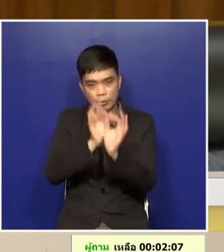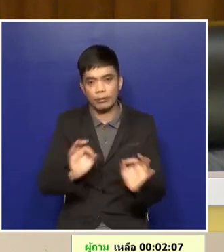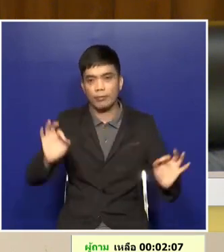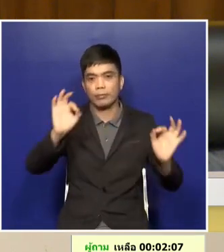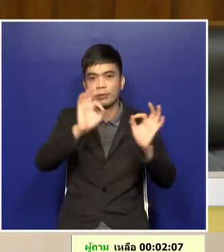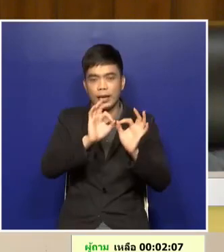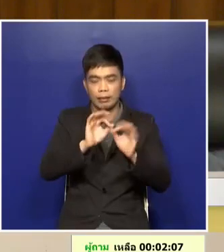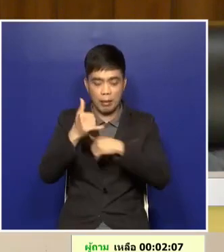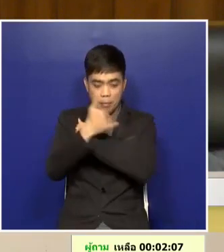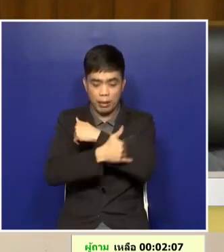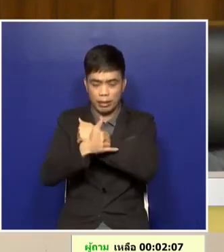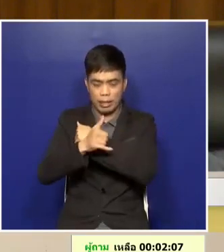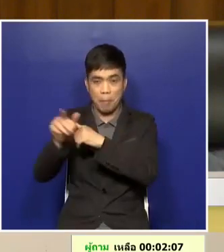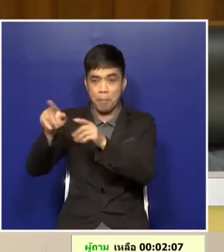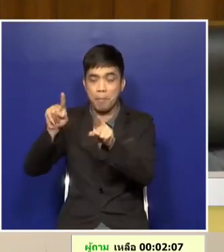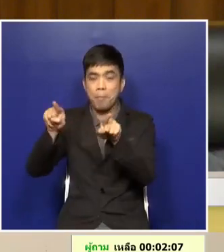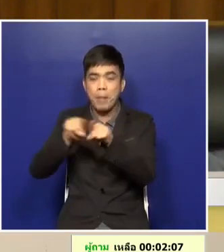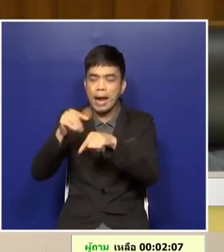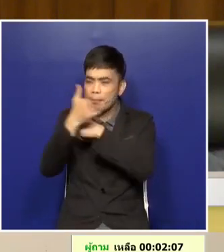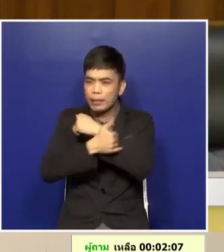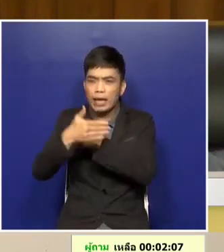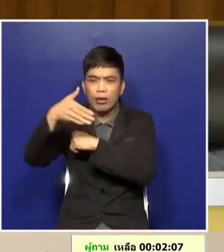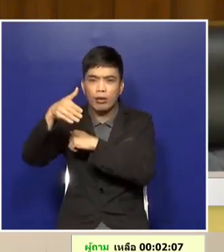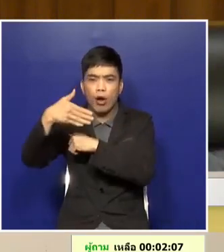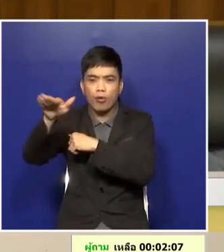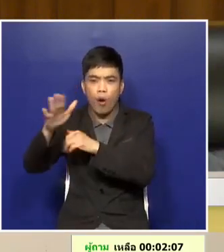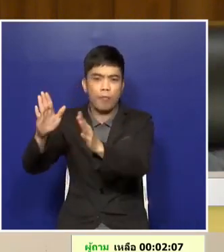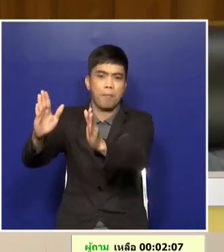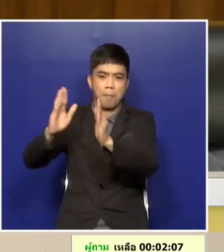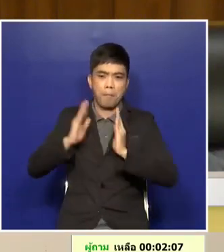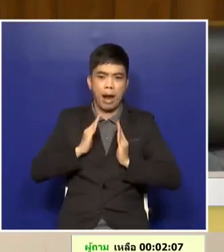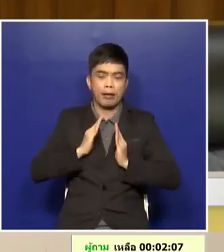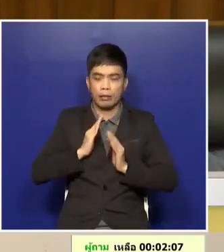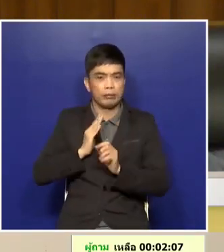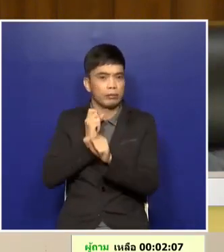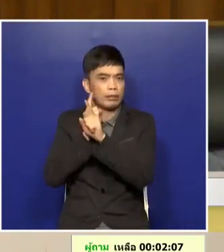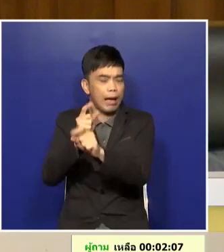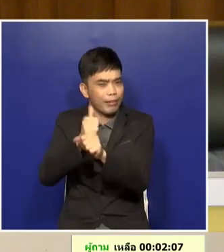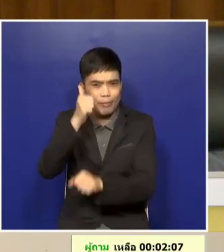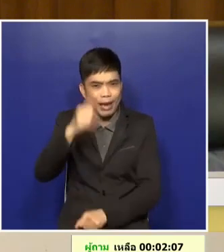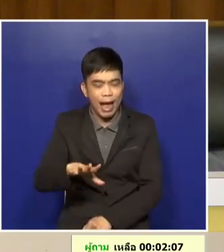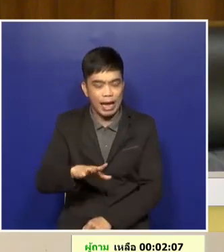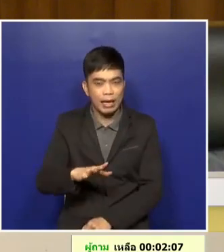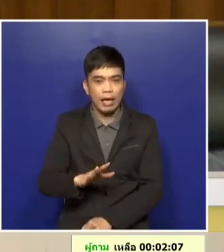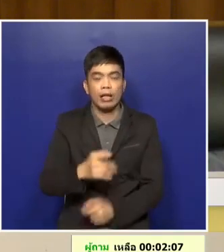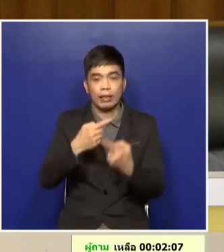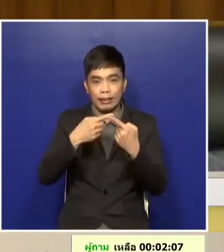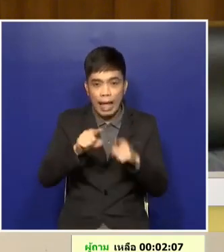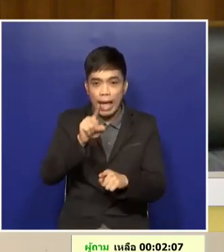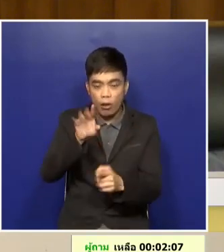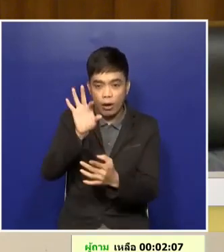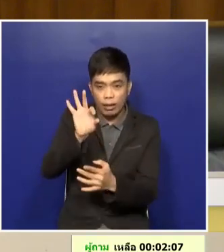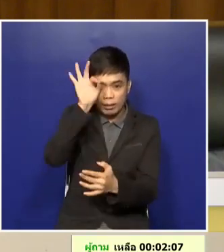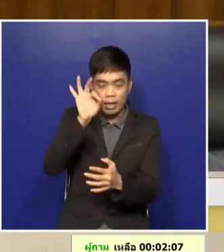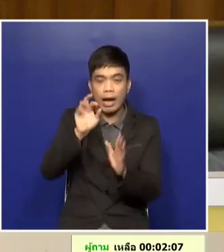คงไปทำเหมือนประเทศอื่นๆนี่ก็คงไม่ได้แต่เราคงต้องเลือกระบบที่ดีที่สุดแต่ระบบ registration นั้นเนี่ย